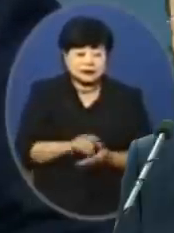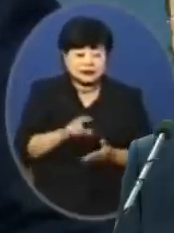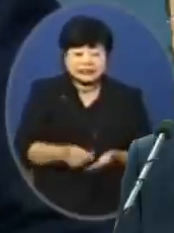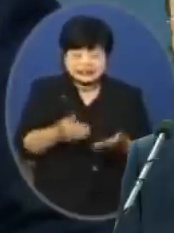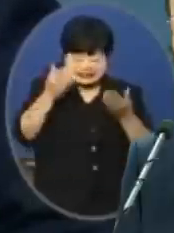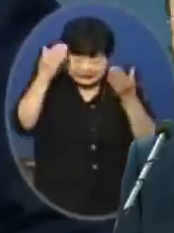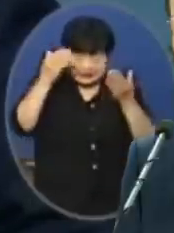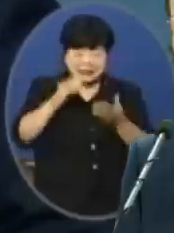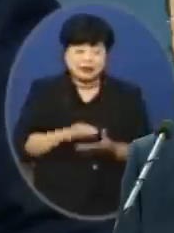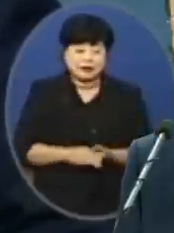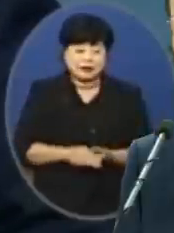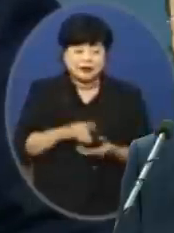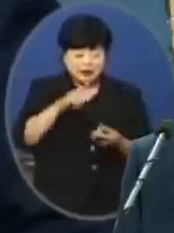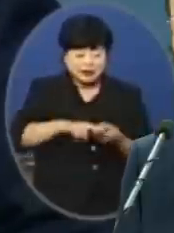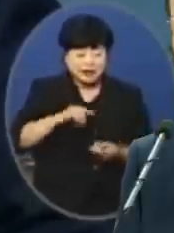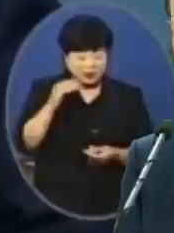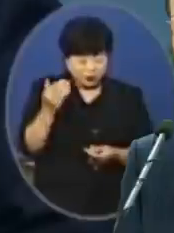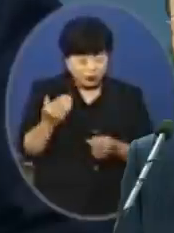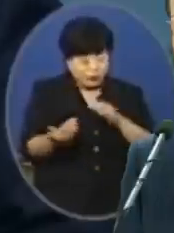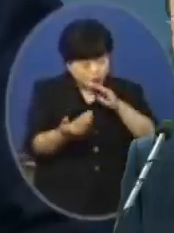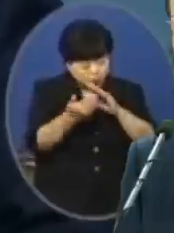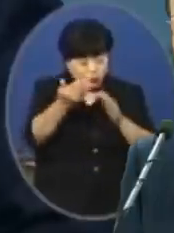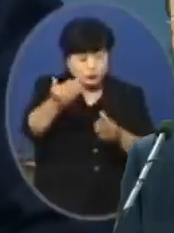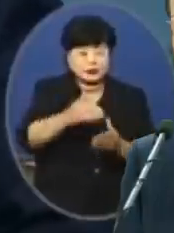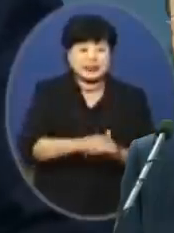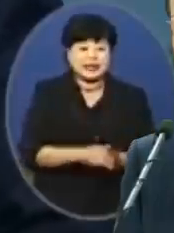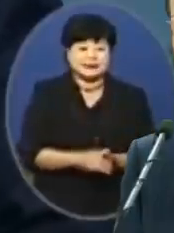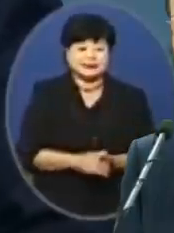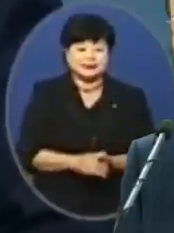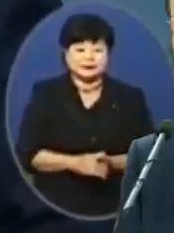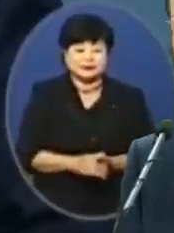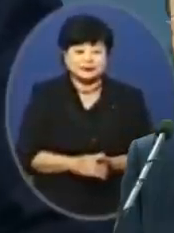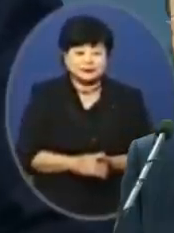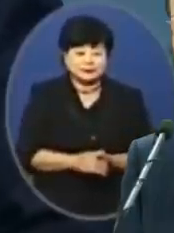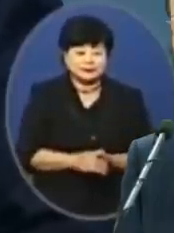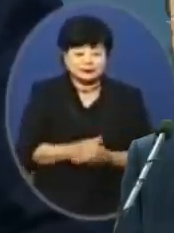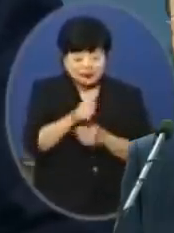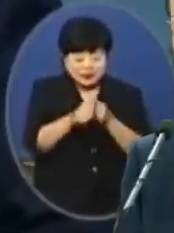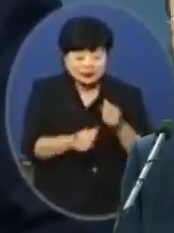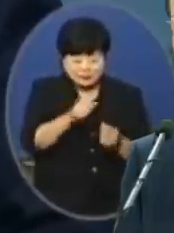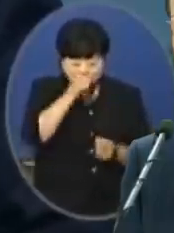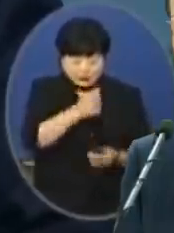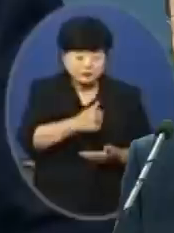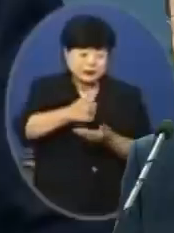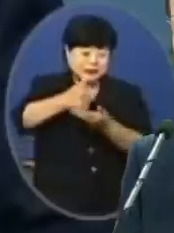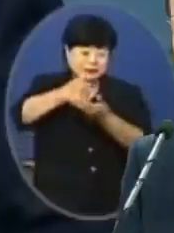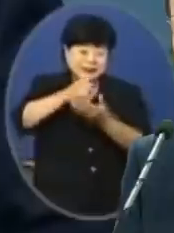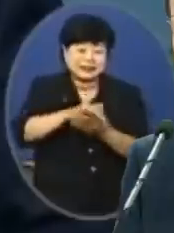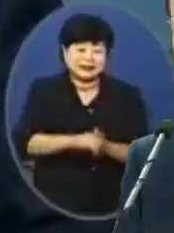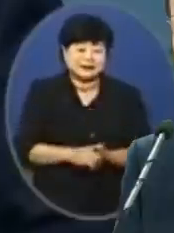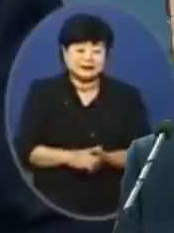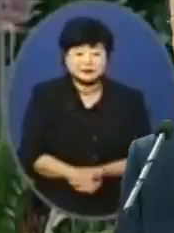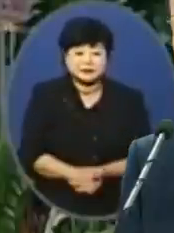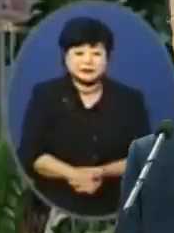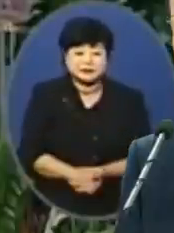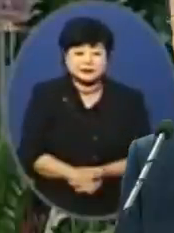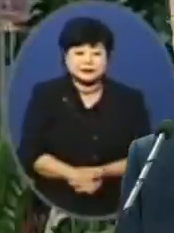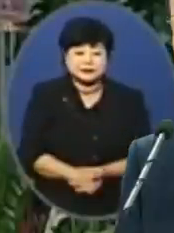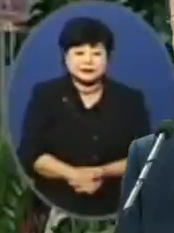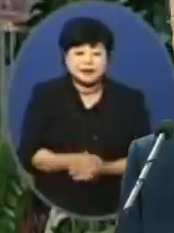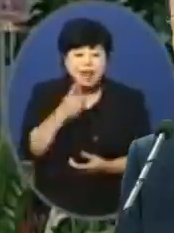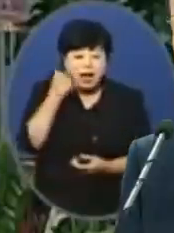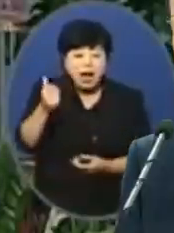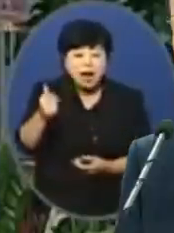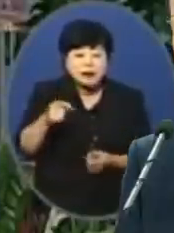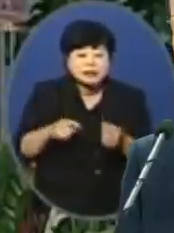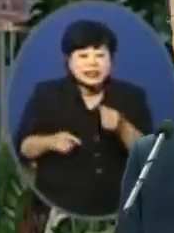지나간 데에 따라서 하나님이 이루어 주시는 것입니다. 참 우리 하나님 좋은 하나님인 것입니다. 내